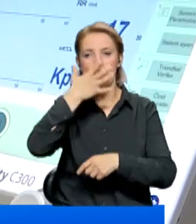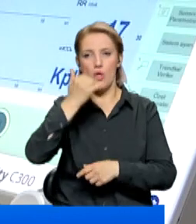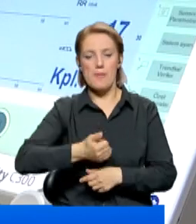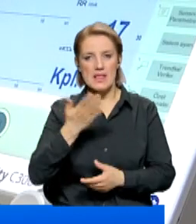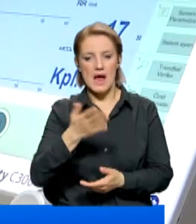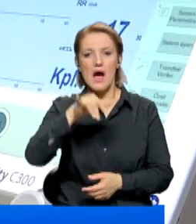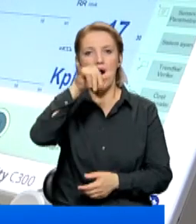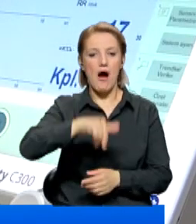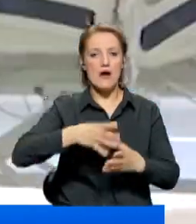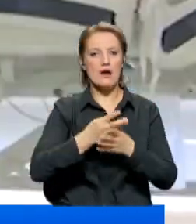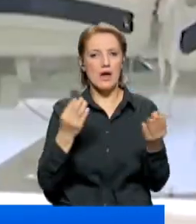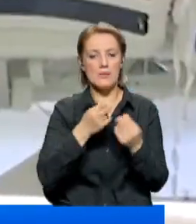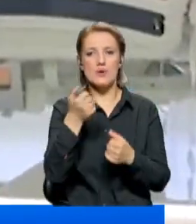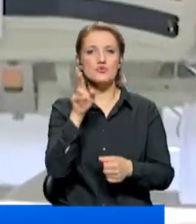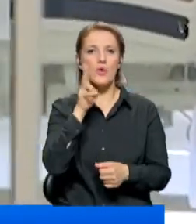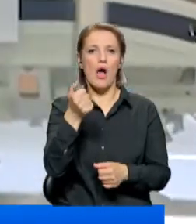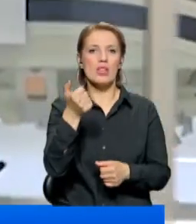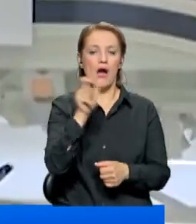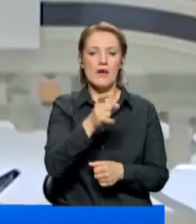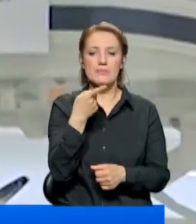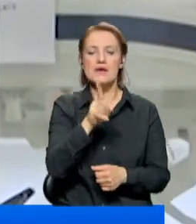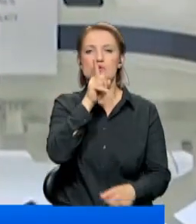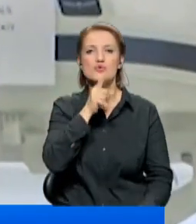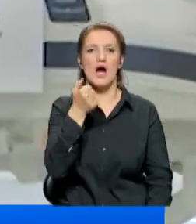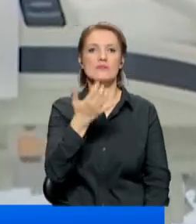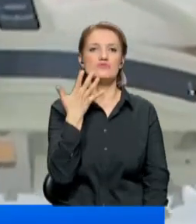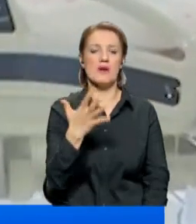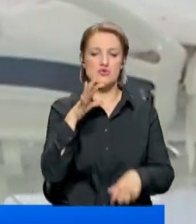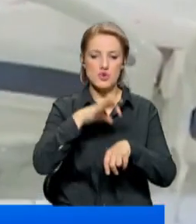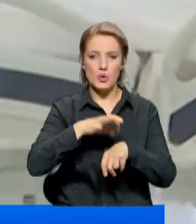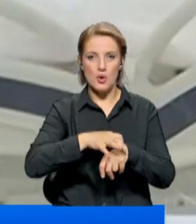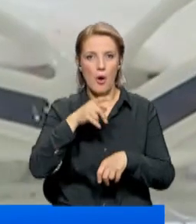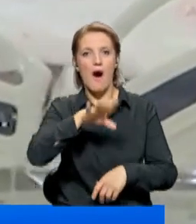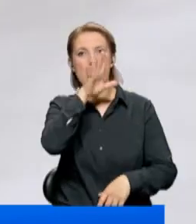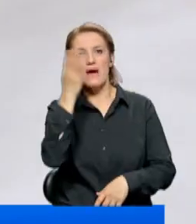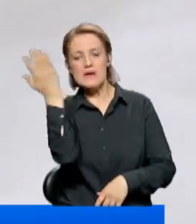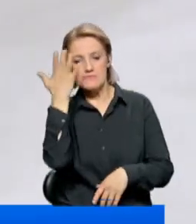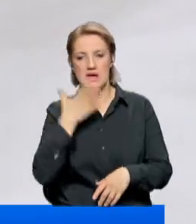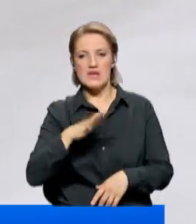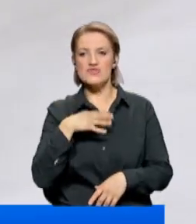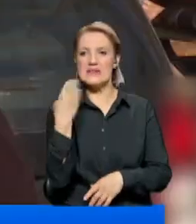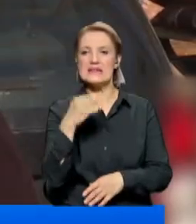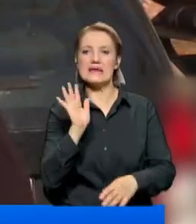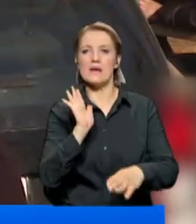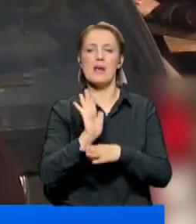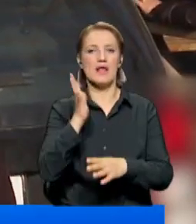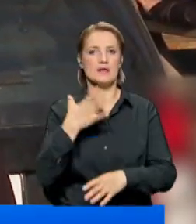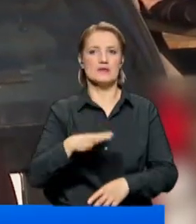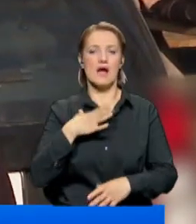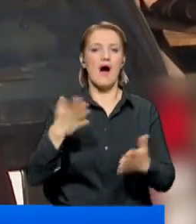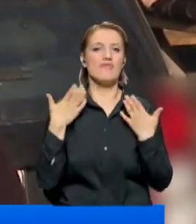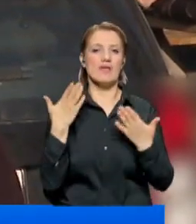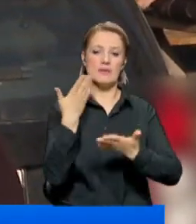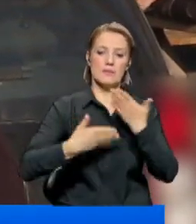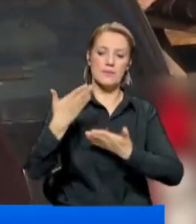kayıplar. Son 6 ayda 1165 doktor daha yurt dışına gitmek için İHAL belgesi talep etti. Havalandırması